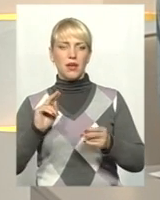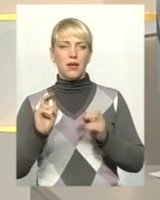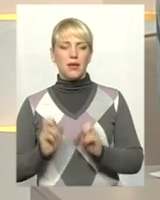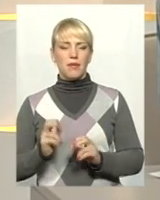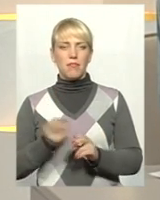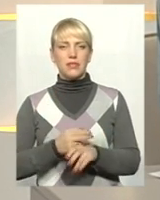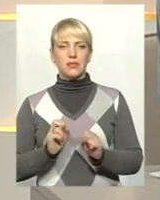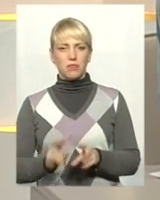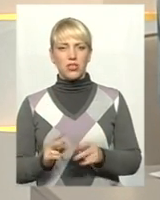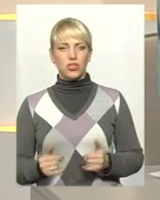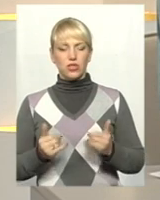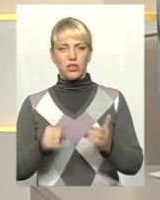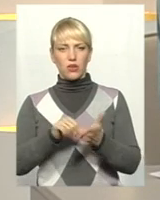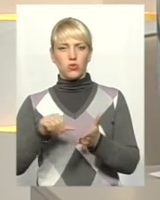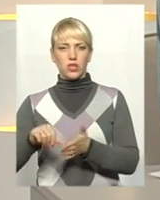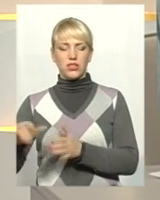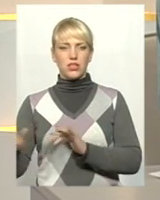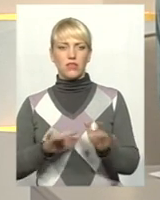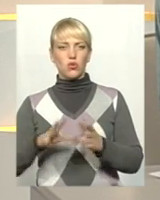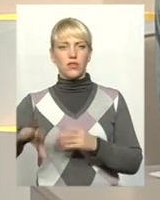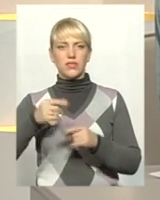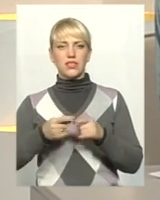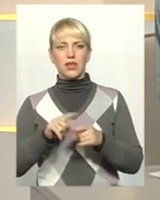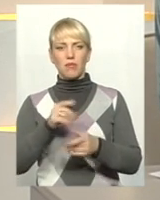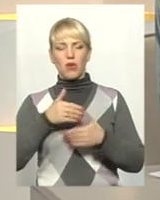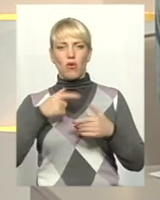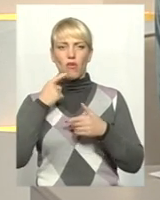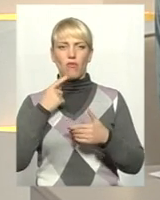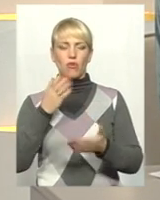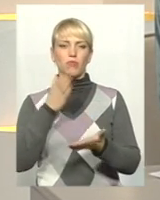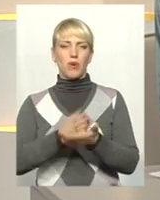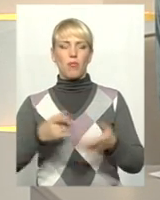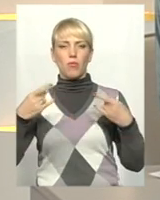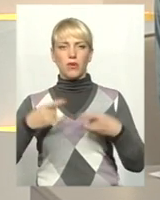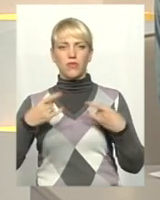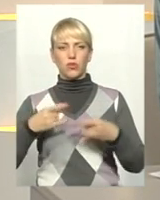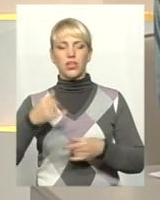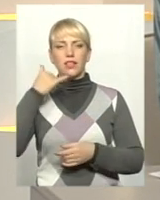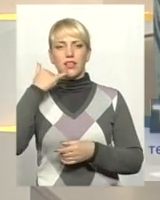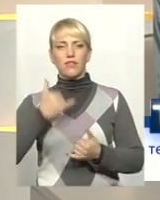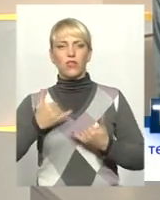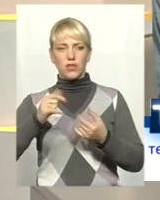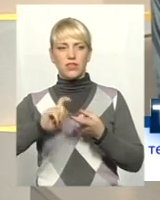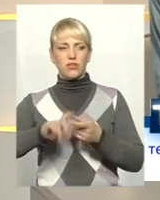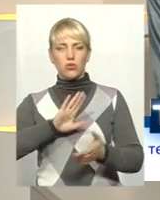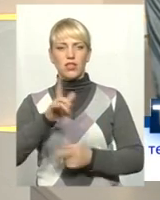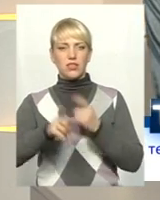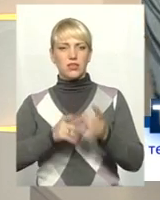для учасників руху? Про це все сьогодні говоримо в прямому ефірі. Телефон для зв'язку